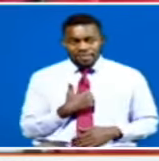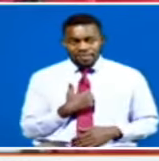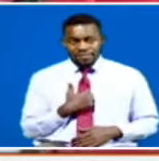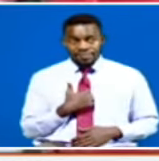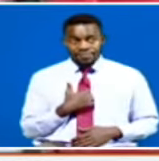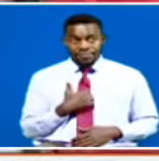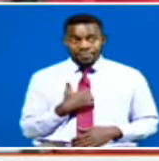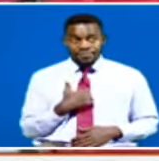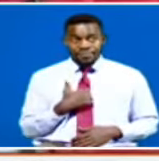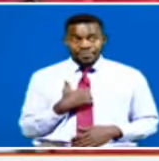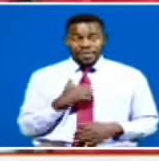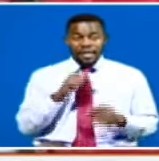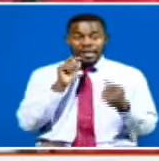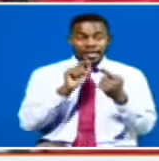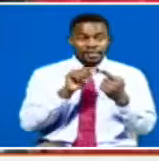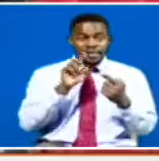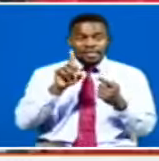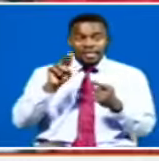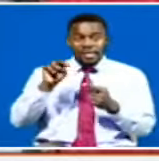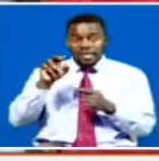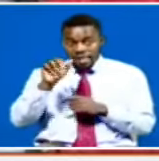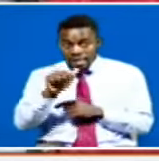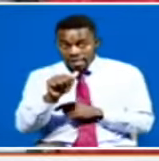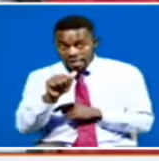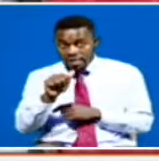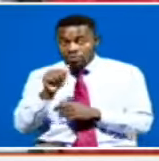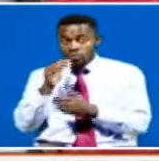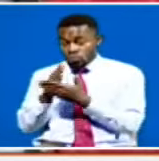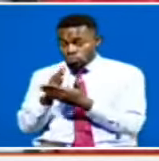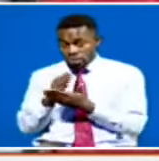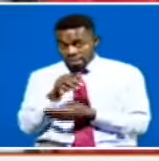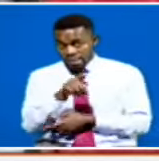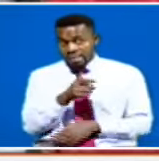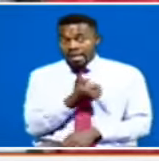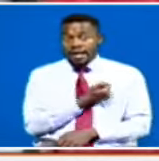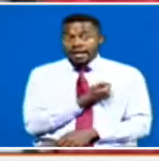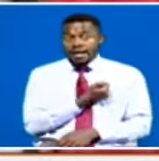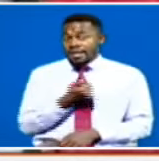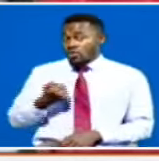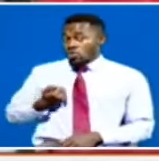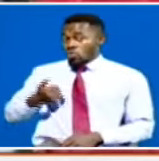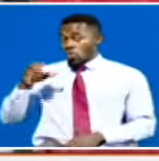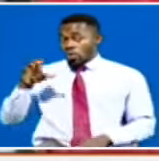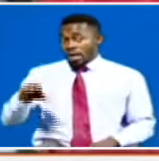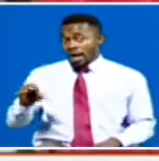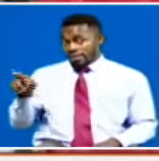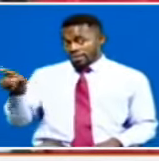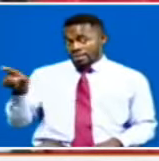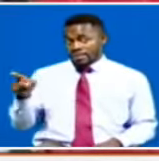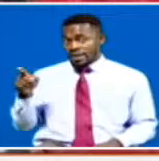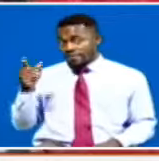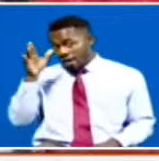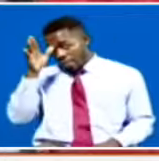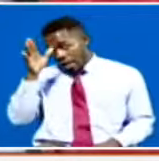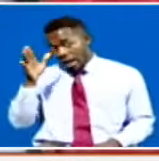DNA, akapatikana mtoto ni wake, na koti ile mahakama iliamua